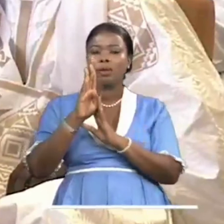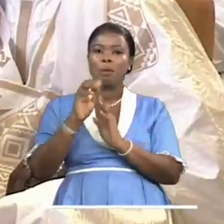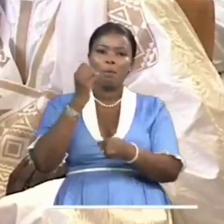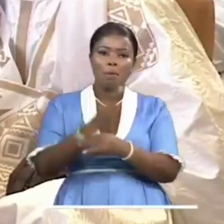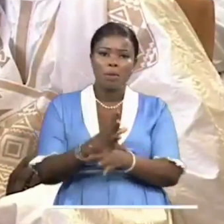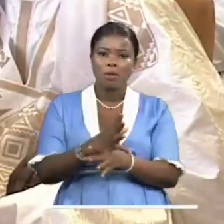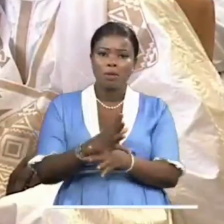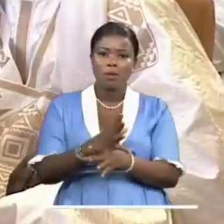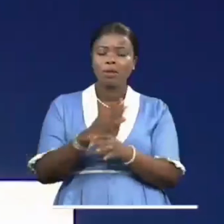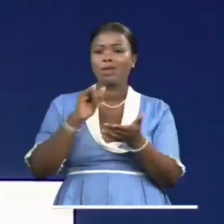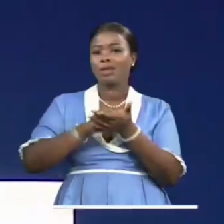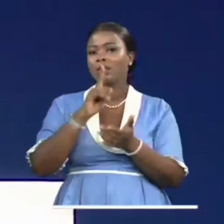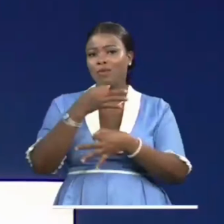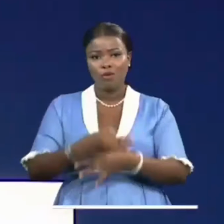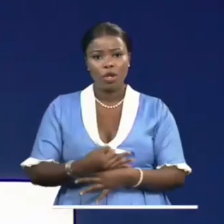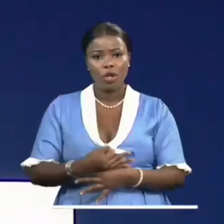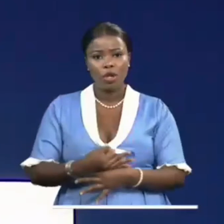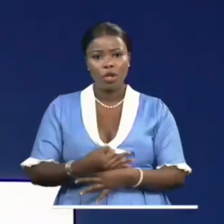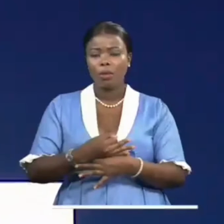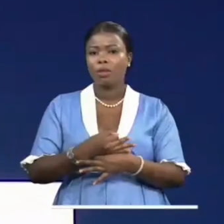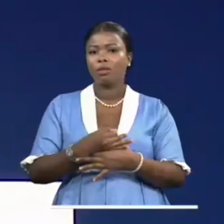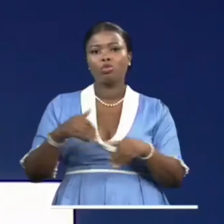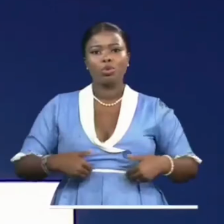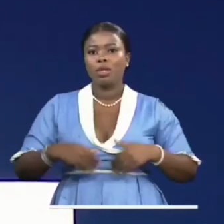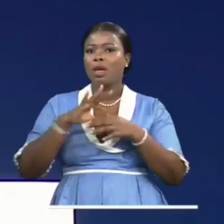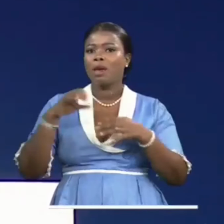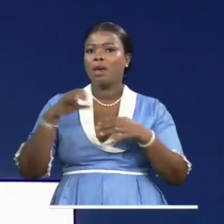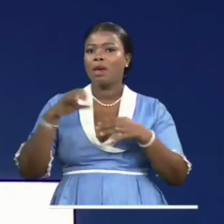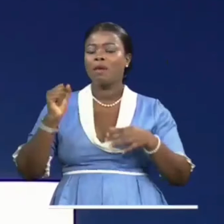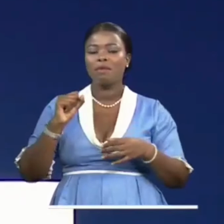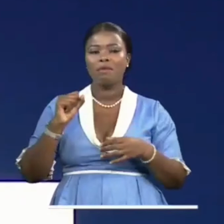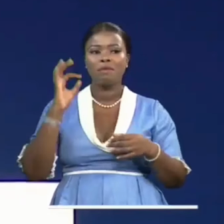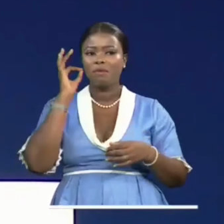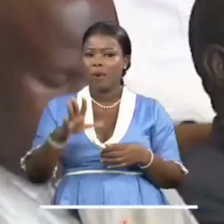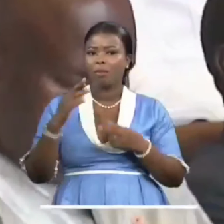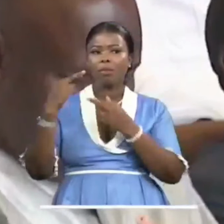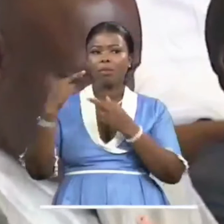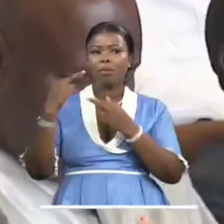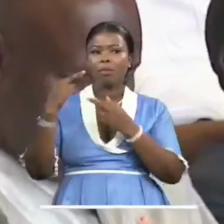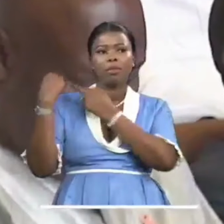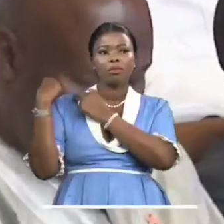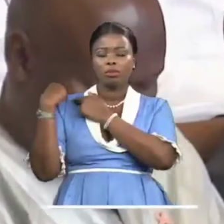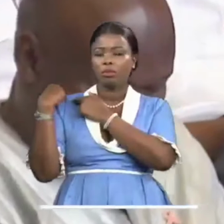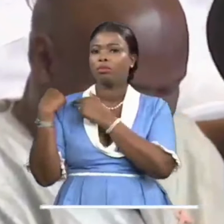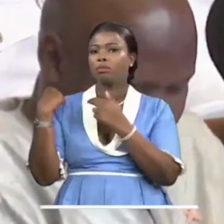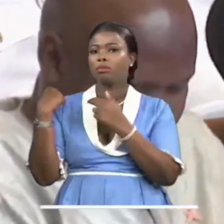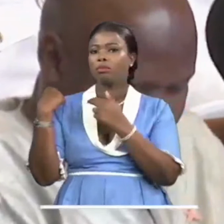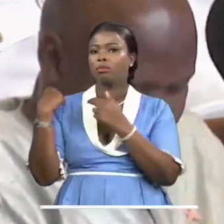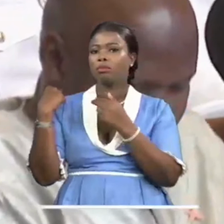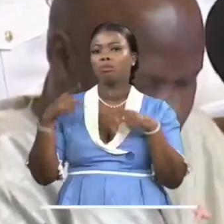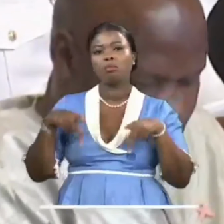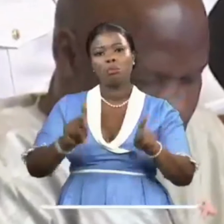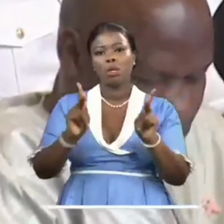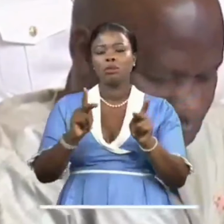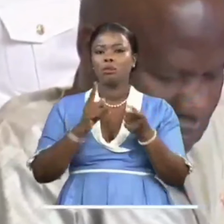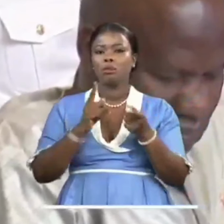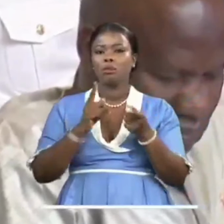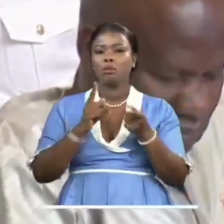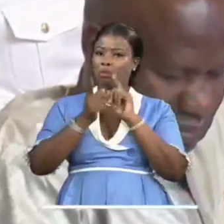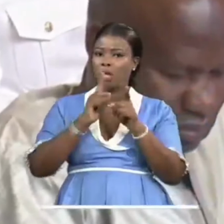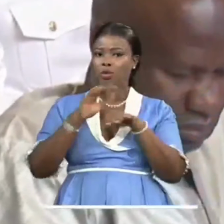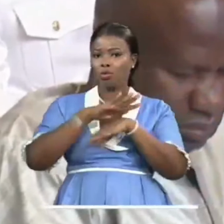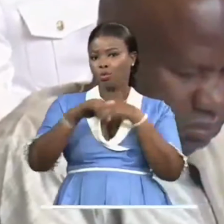fondamental des jeunes et des femmes responsabilisé qui pourront vraiment permettre en tout cas d'adresser toutes ces questions